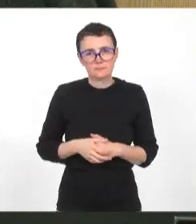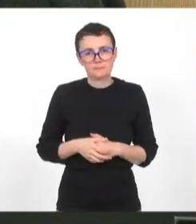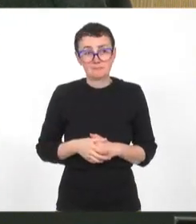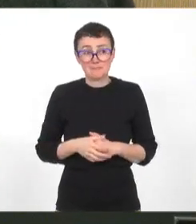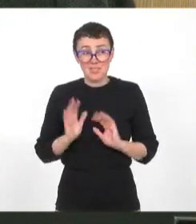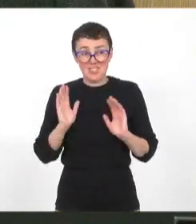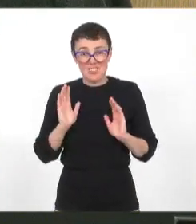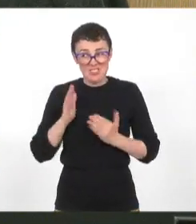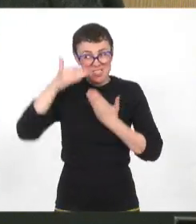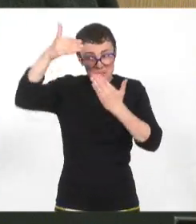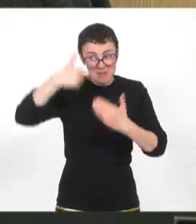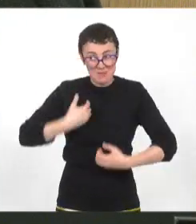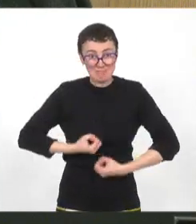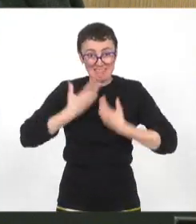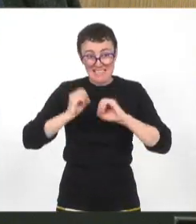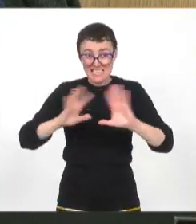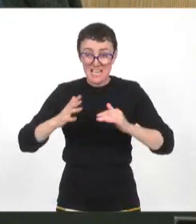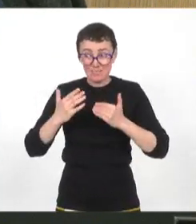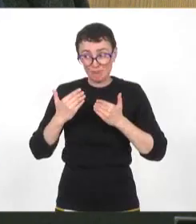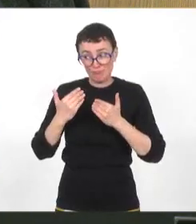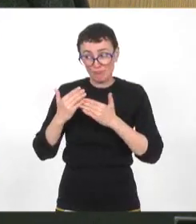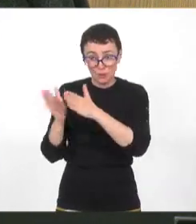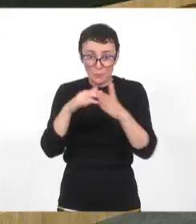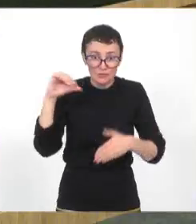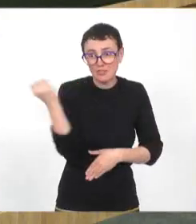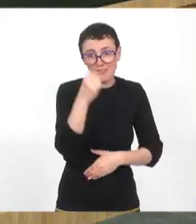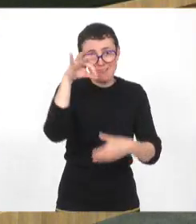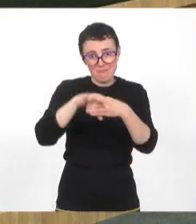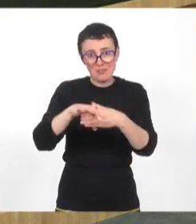invite à toutes et à tous à voter ces amendements. Je vous remercie pour votre écoute.